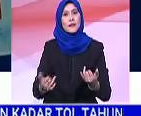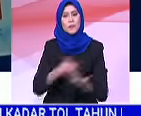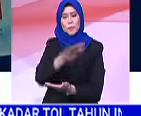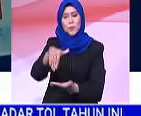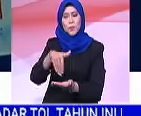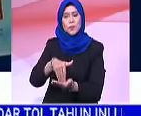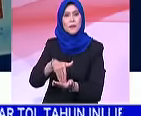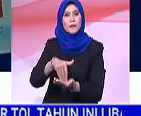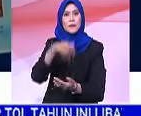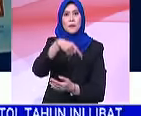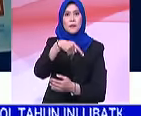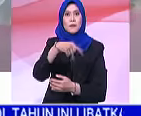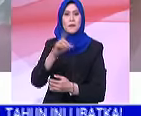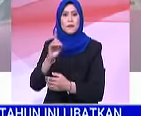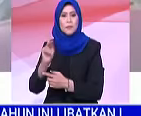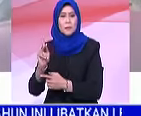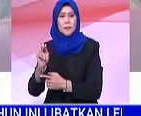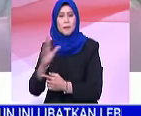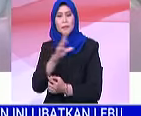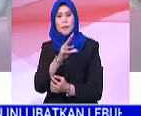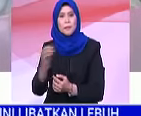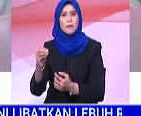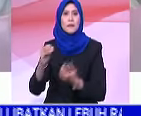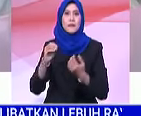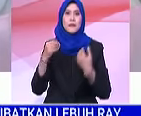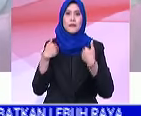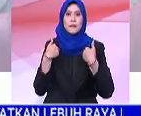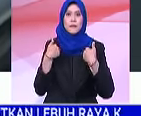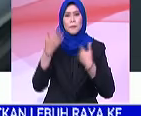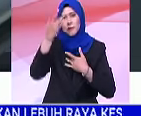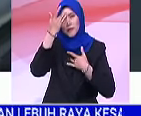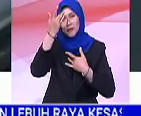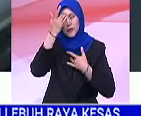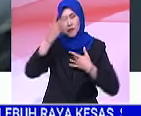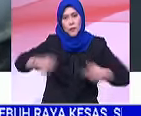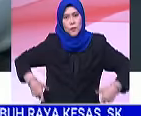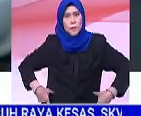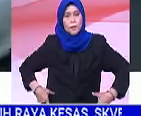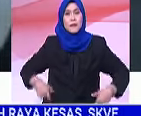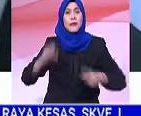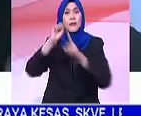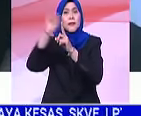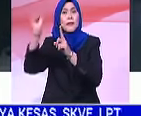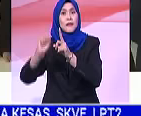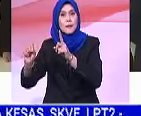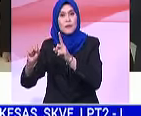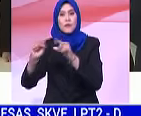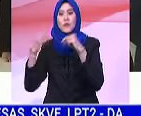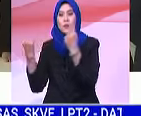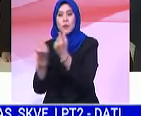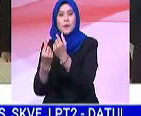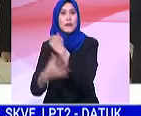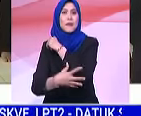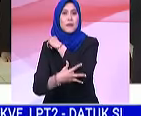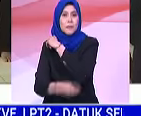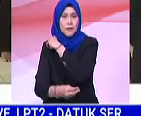pusat pemulihan dalam komuniti dan juga mereka yang menghadapi penyakit bawah pinggang, dan di Sandakan kita menyantuni golongan asnaf, terus